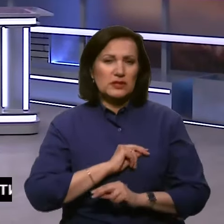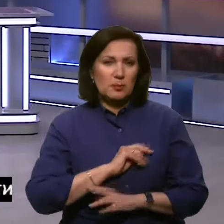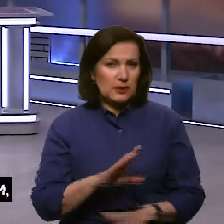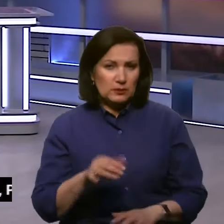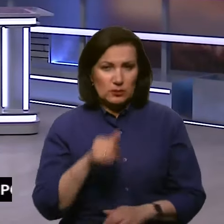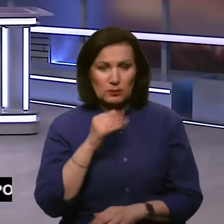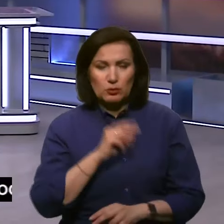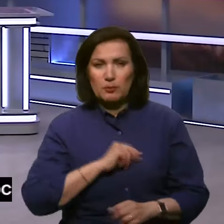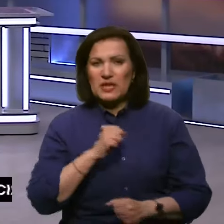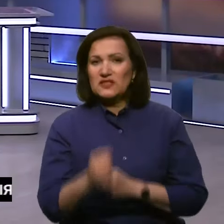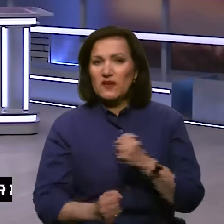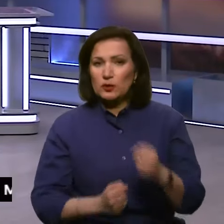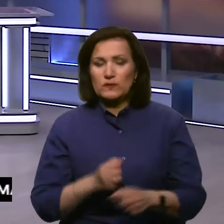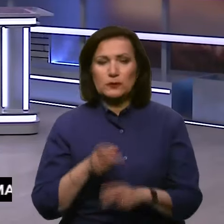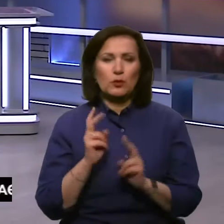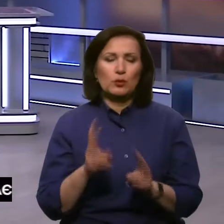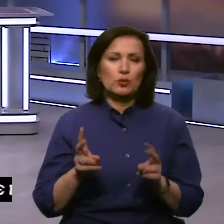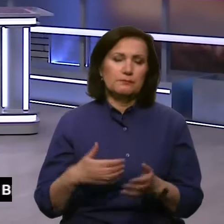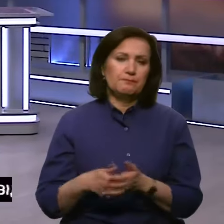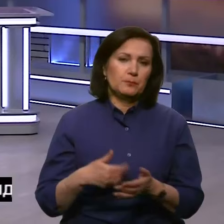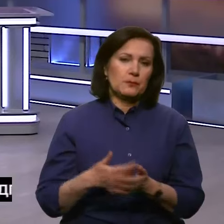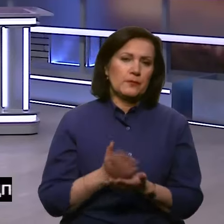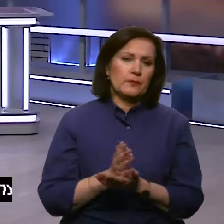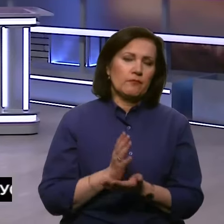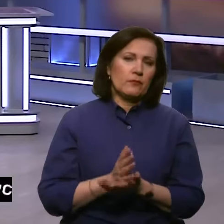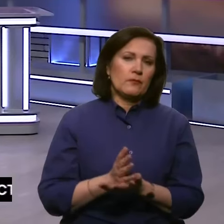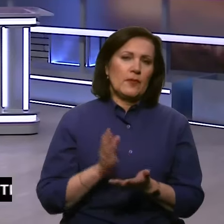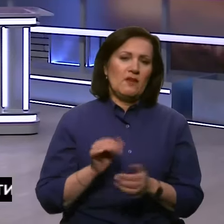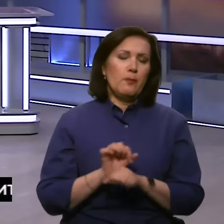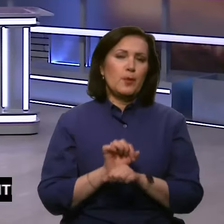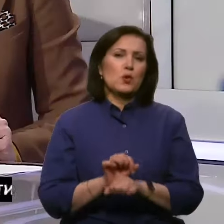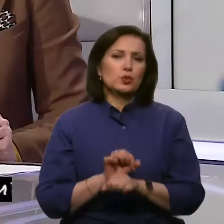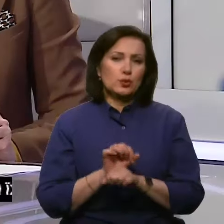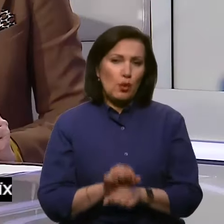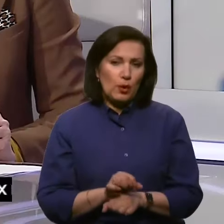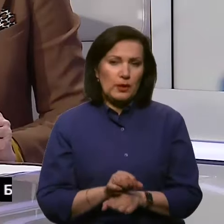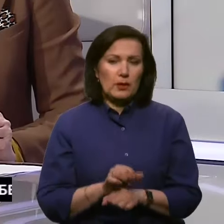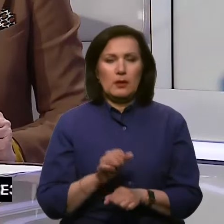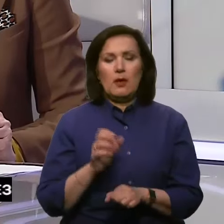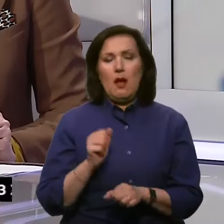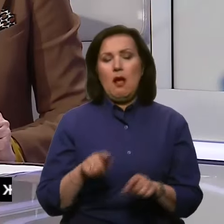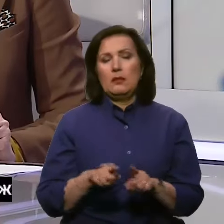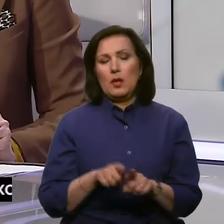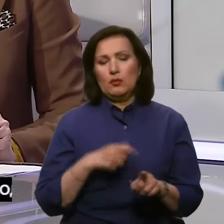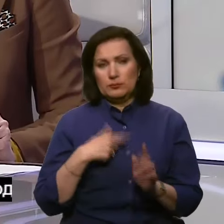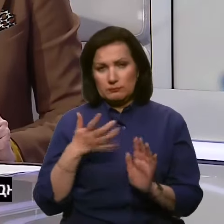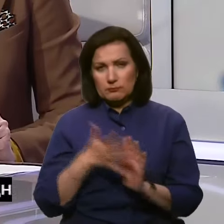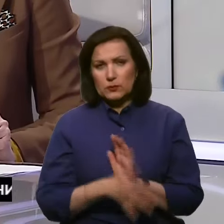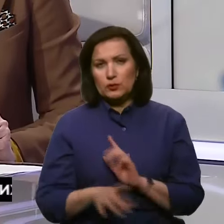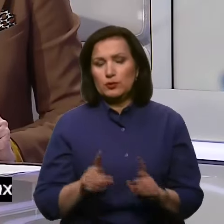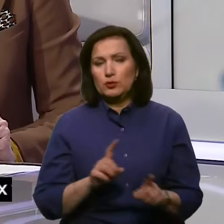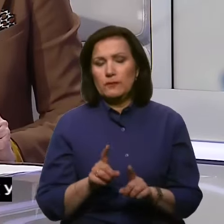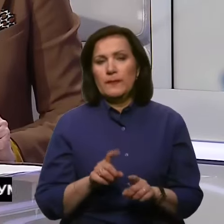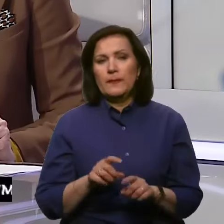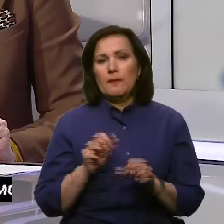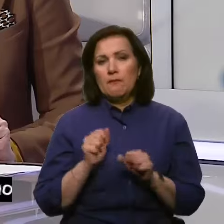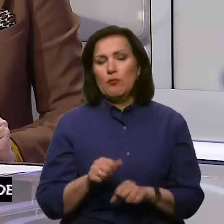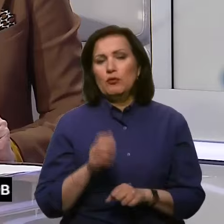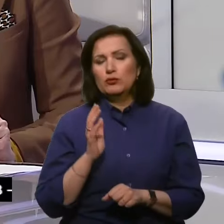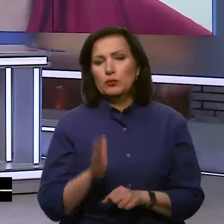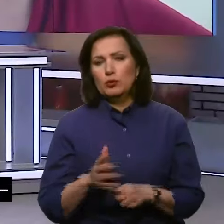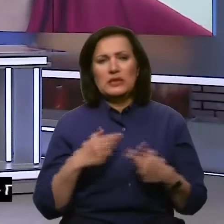може працевлаштуватись, хтось, наприклад, знаходиться у простої. А також ми розуміємо, що можуть